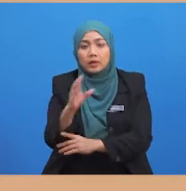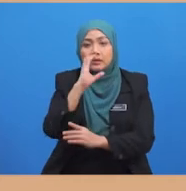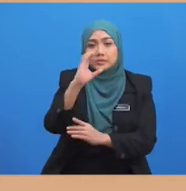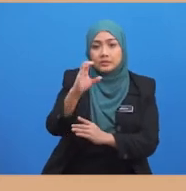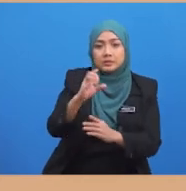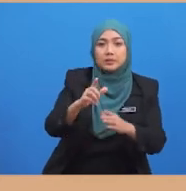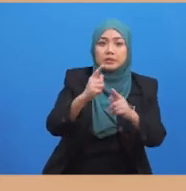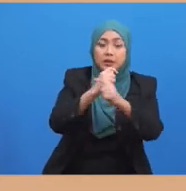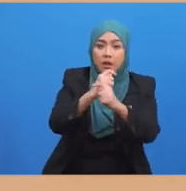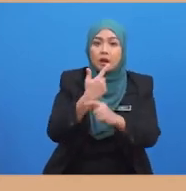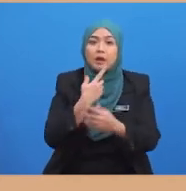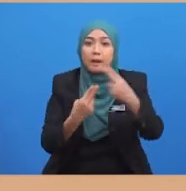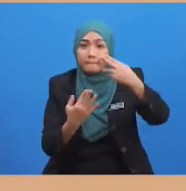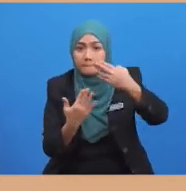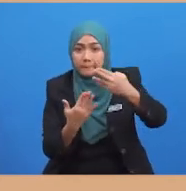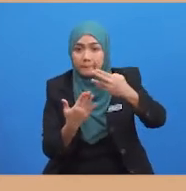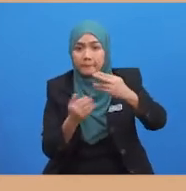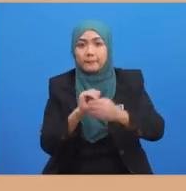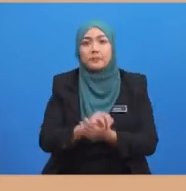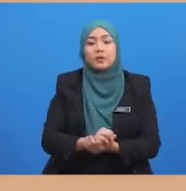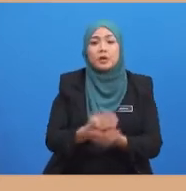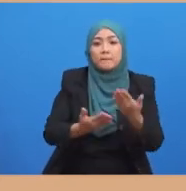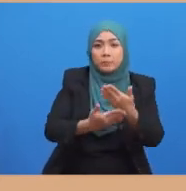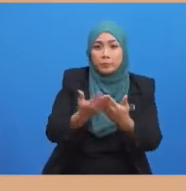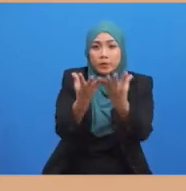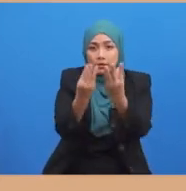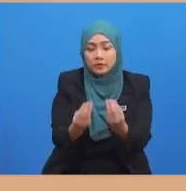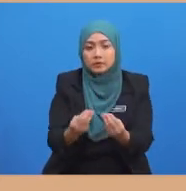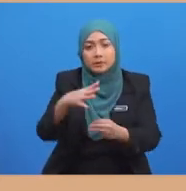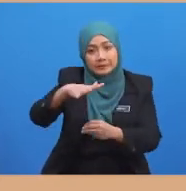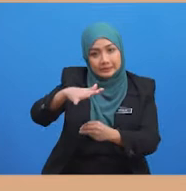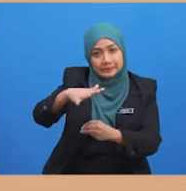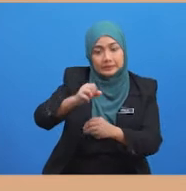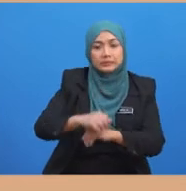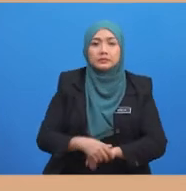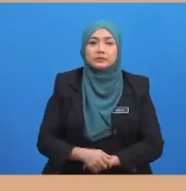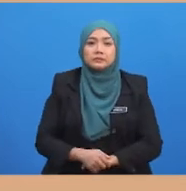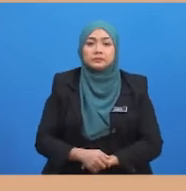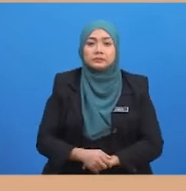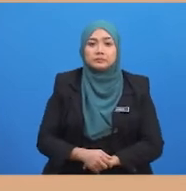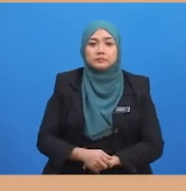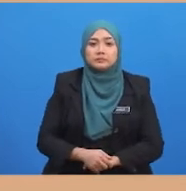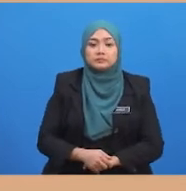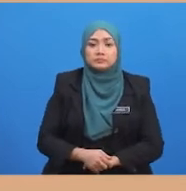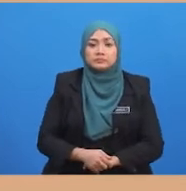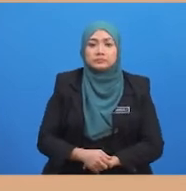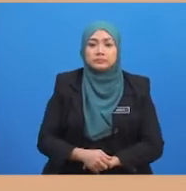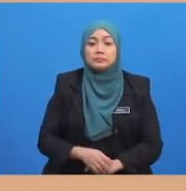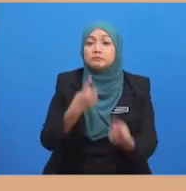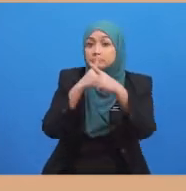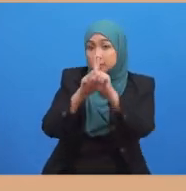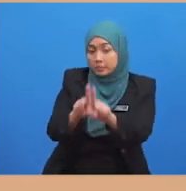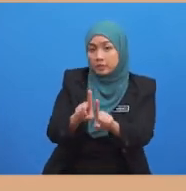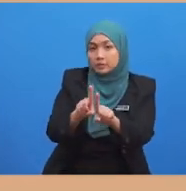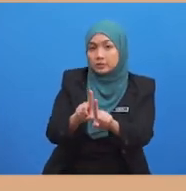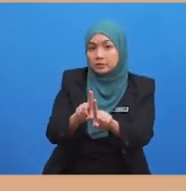D. Lebih mudah serap getaran. Ya, tepat sekali murid-murid.